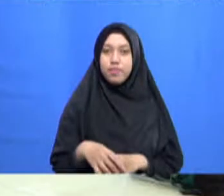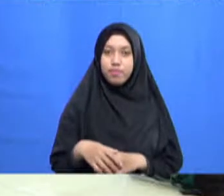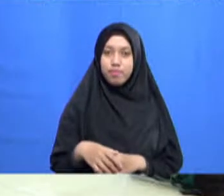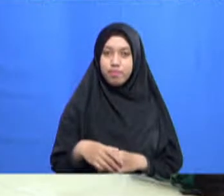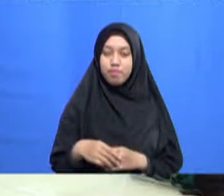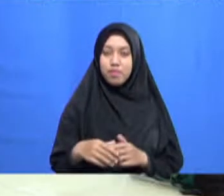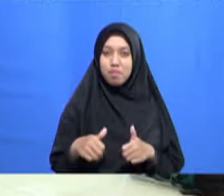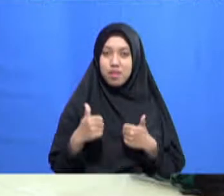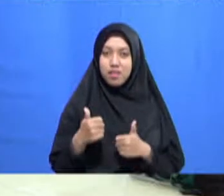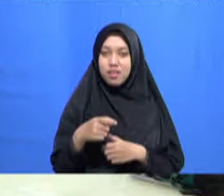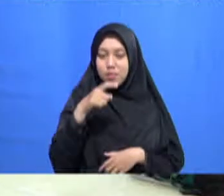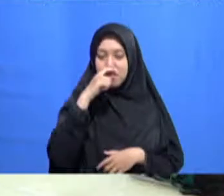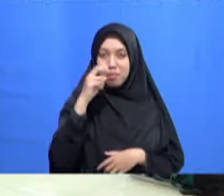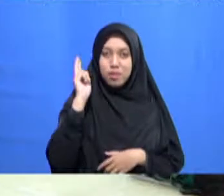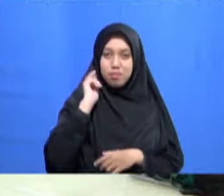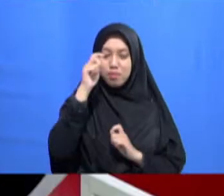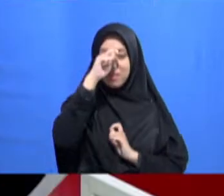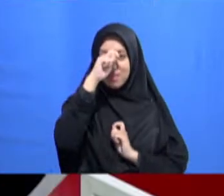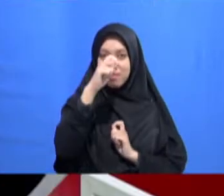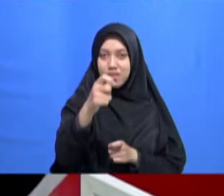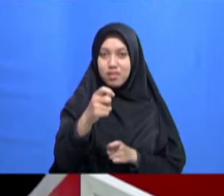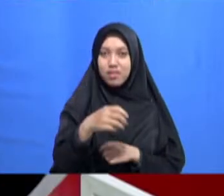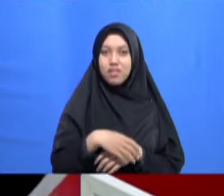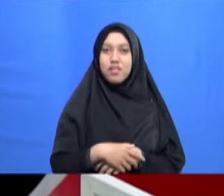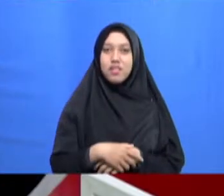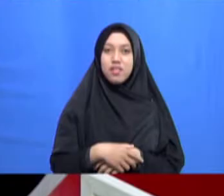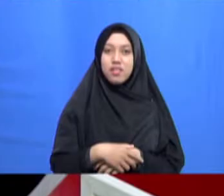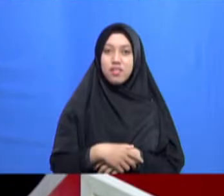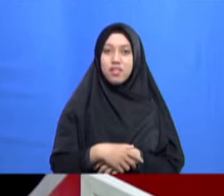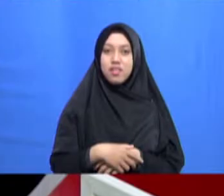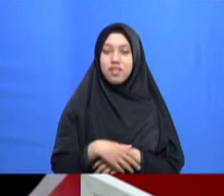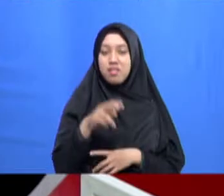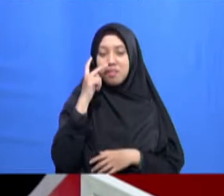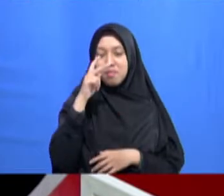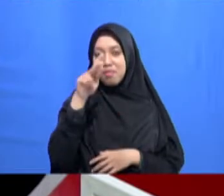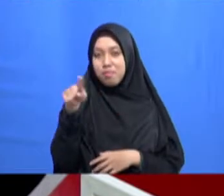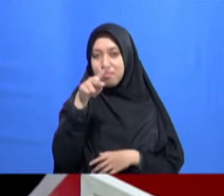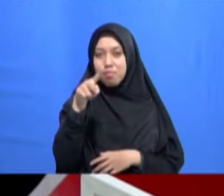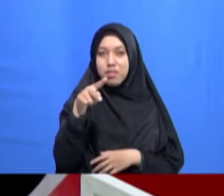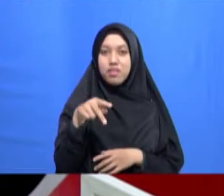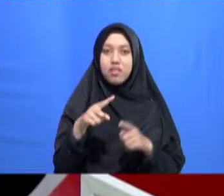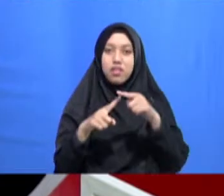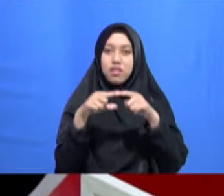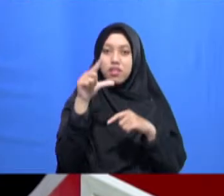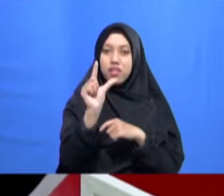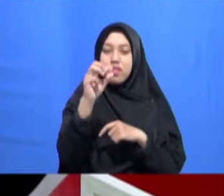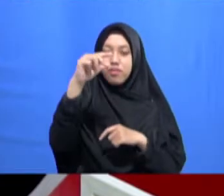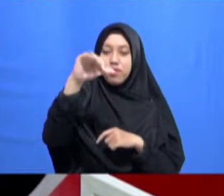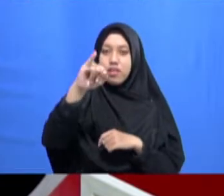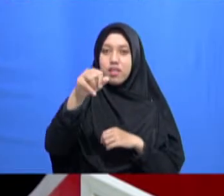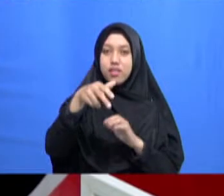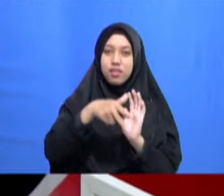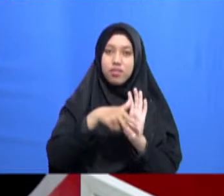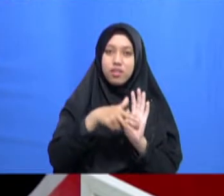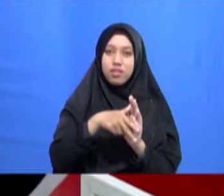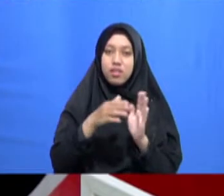Baik, Bapak Ibu hadirin yang kami hormati, serta pemirsa TVRI Sulawesi Tengah terkhusus masyarakat Kabupaten Tojo